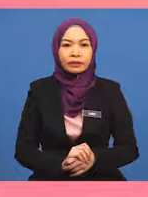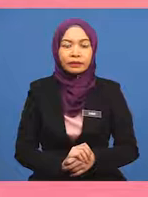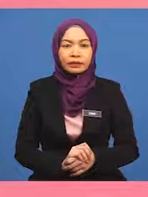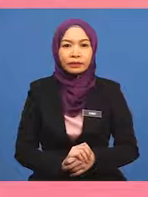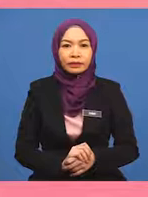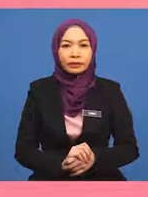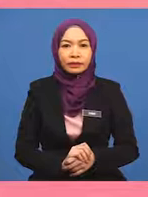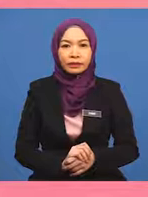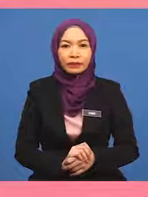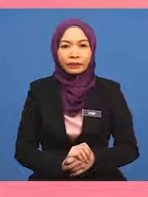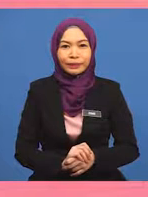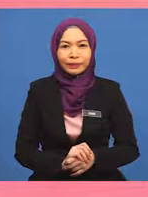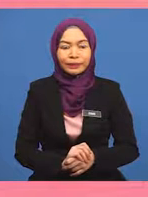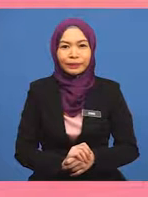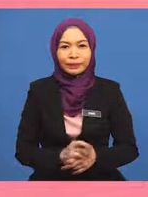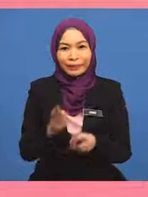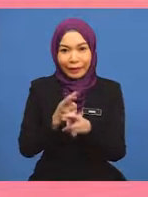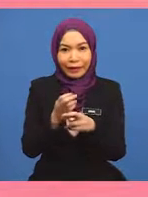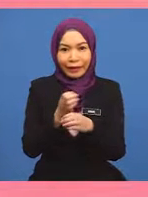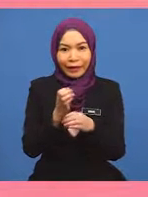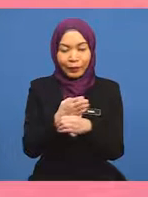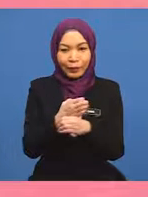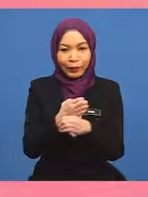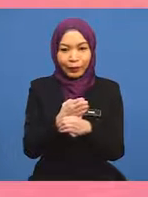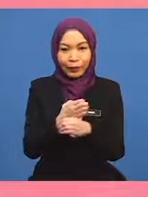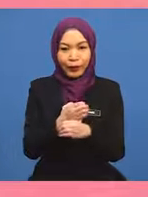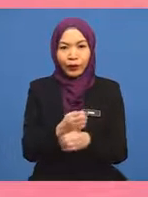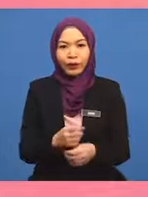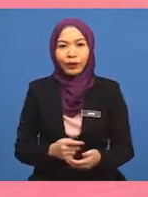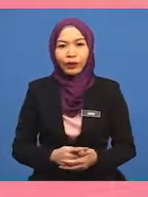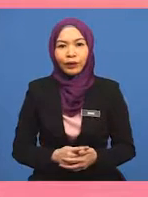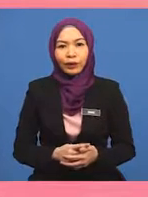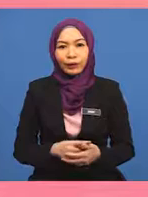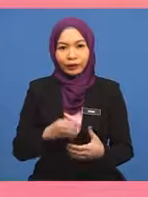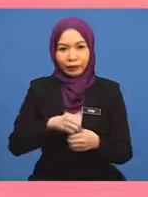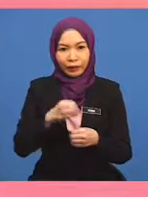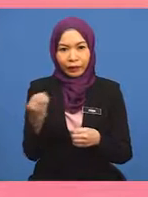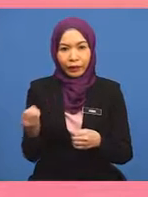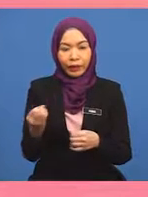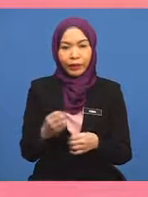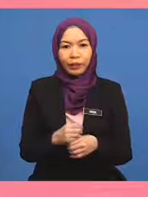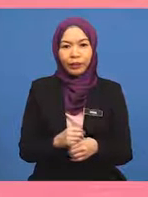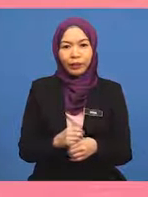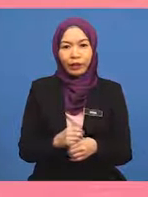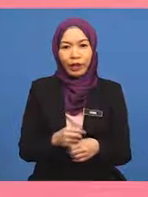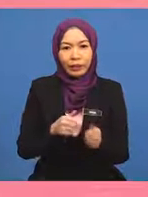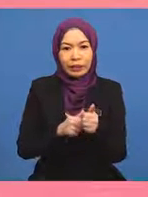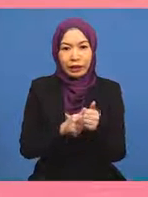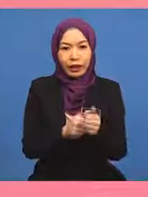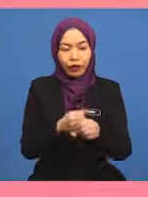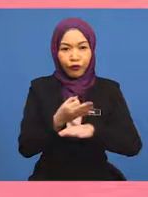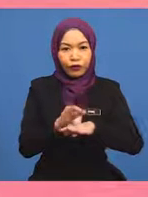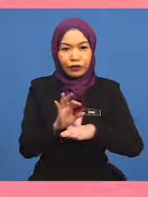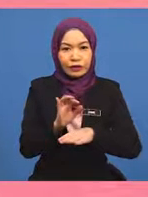Okay. Reka bentuk produk yang dihasilkan adalah mengikut fungsi yang